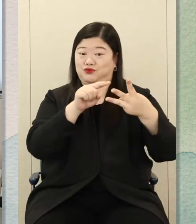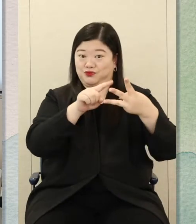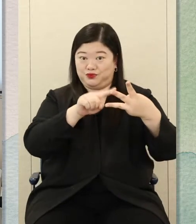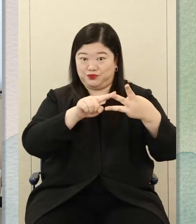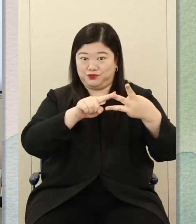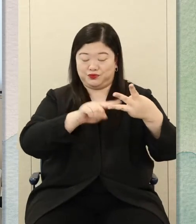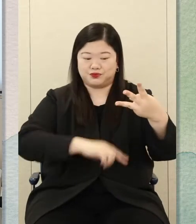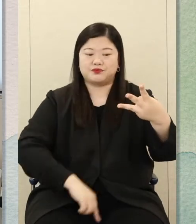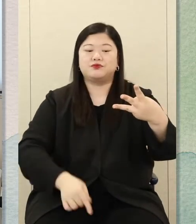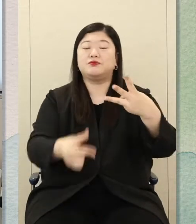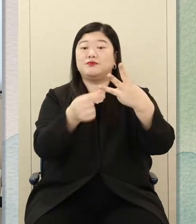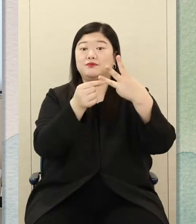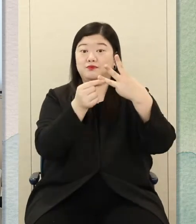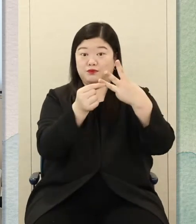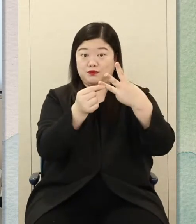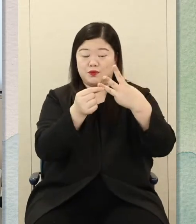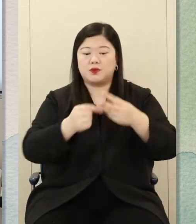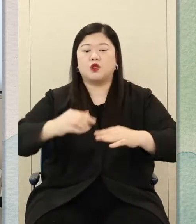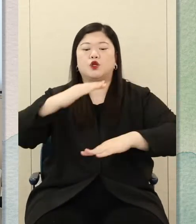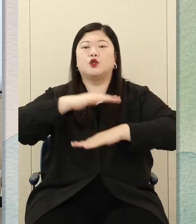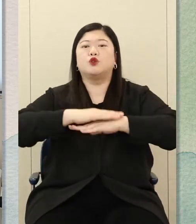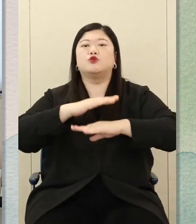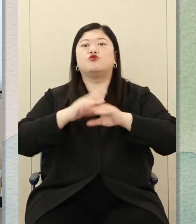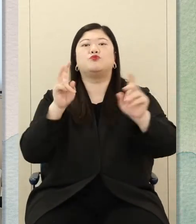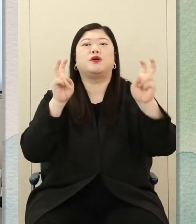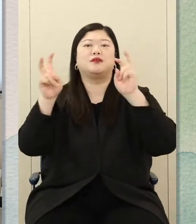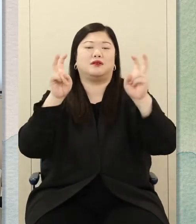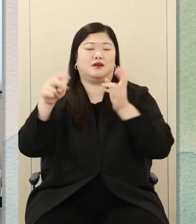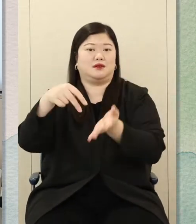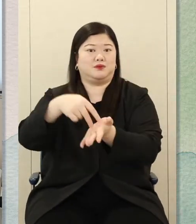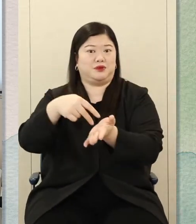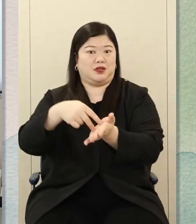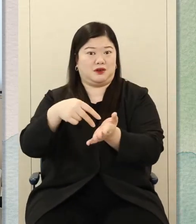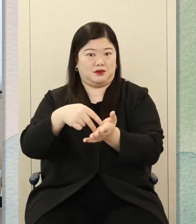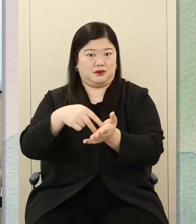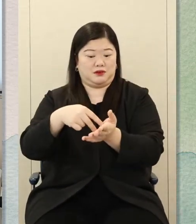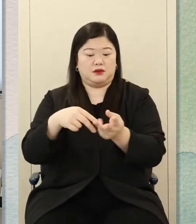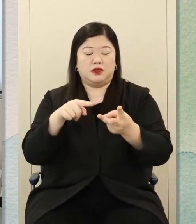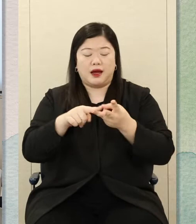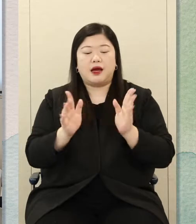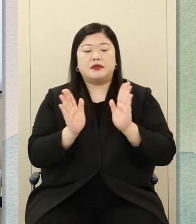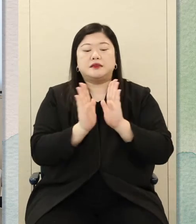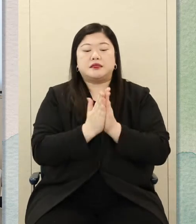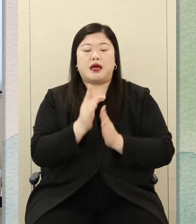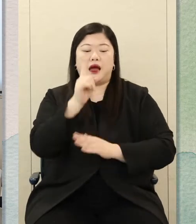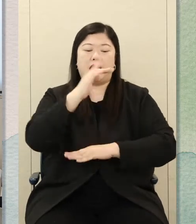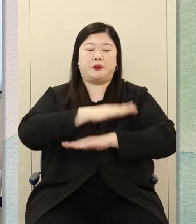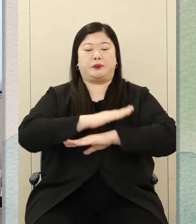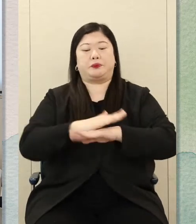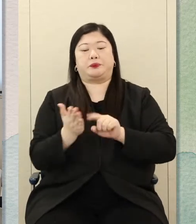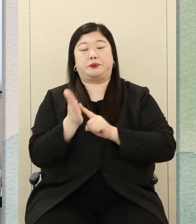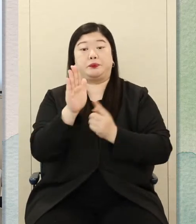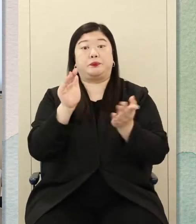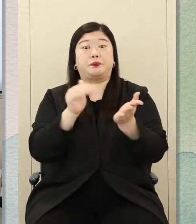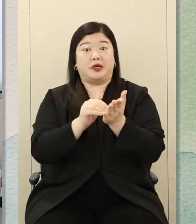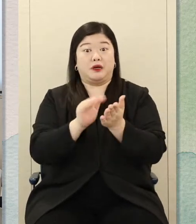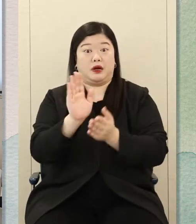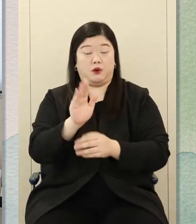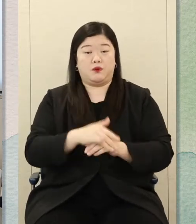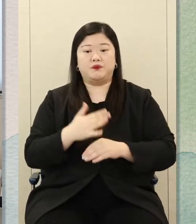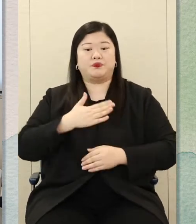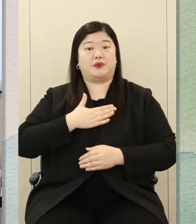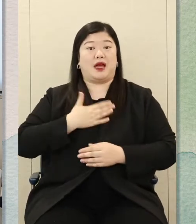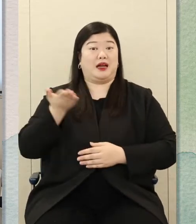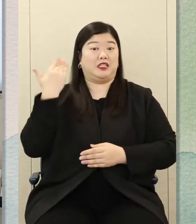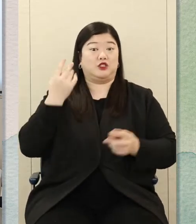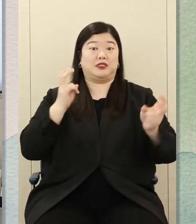거고요. 출판사들도 야 이대로 해가지고는 우리 굶어 죽을 것 같아 라고 생각해서 이제 민음사 같은 경우에 민음 북클럽